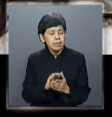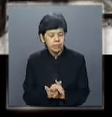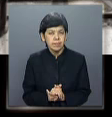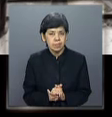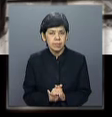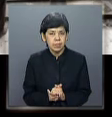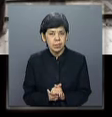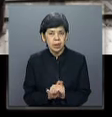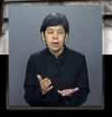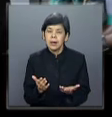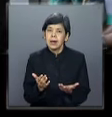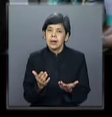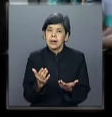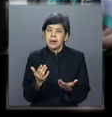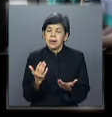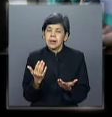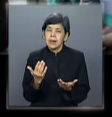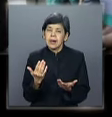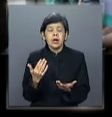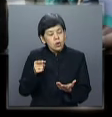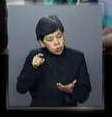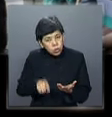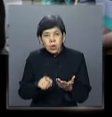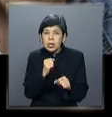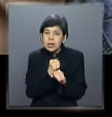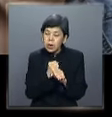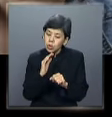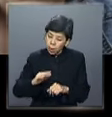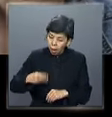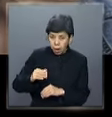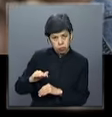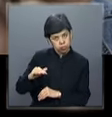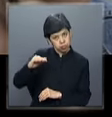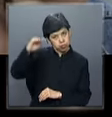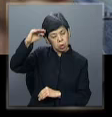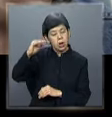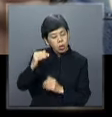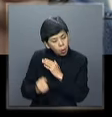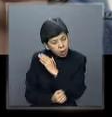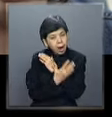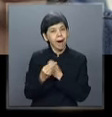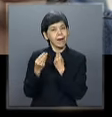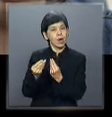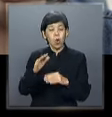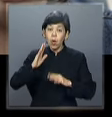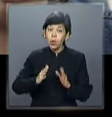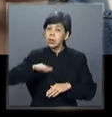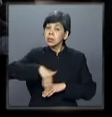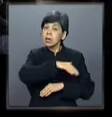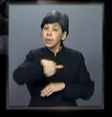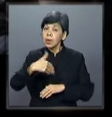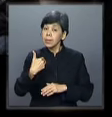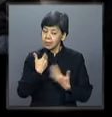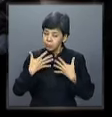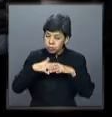ราว่ามันคือจะต้องเป็นจากผู้ใหญ่ที่จะให้โอกาสกับเราแล้วก็ได้ทุกคนที่